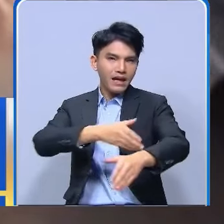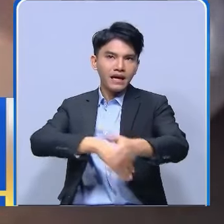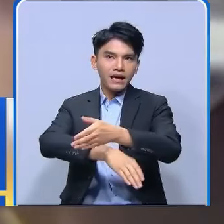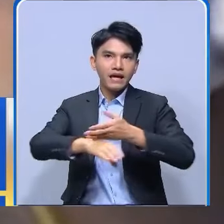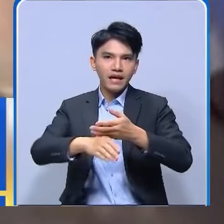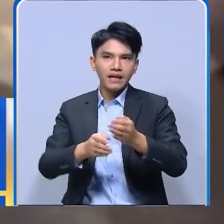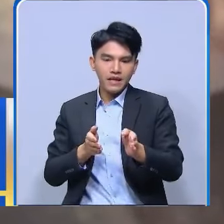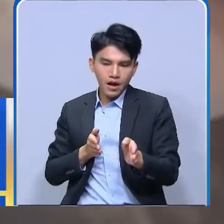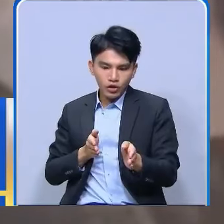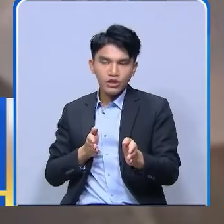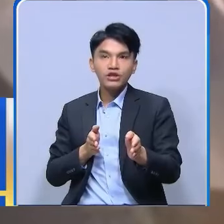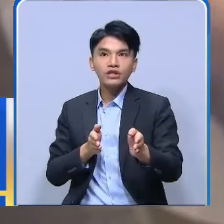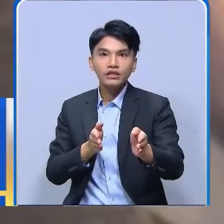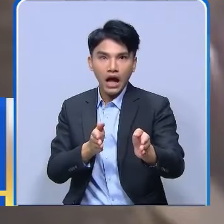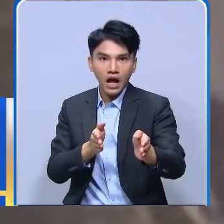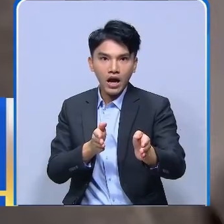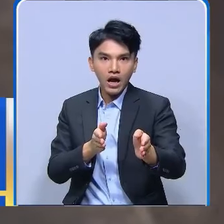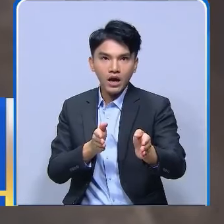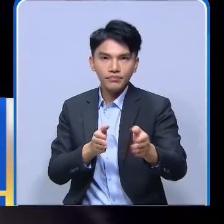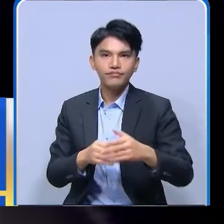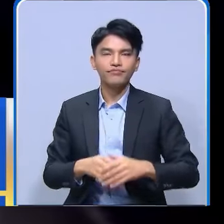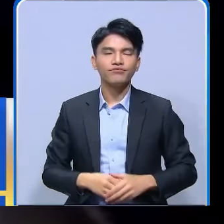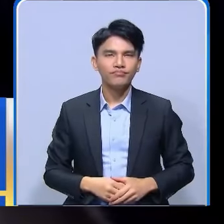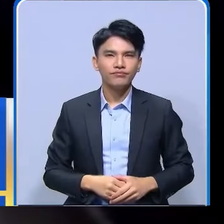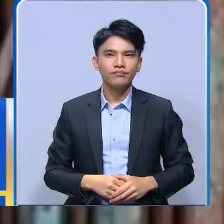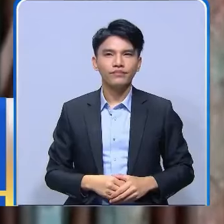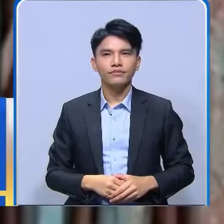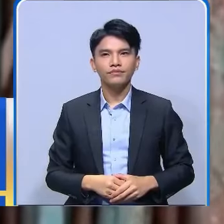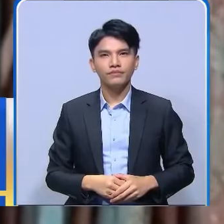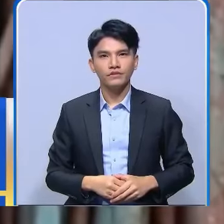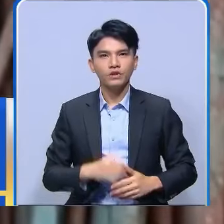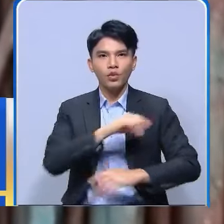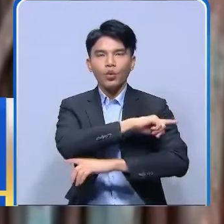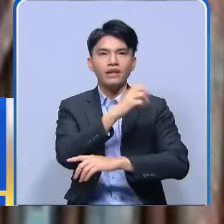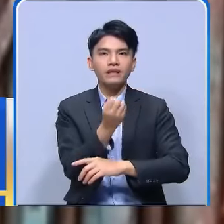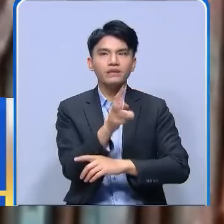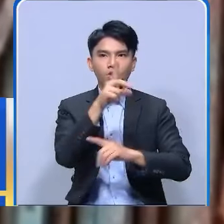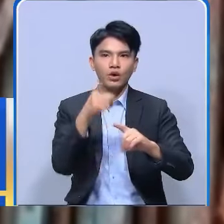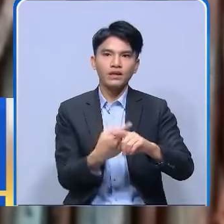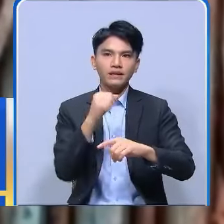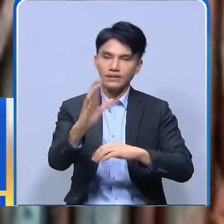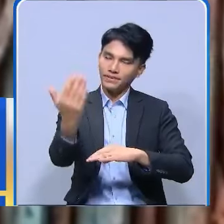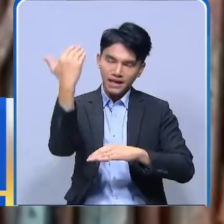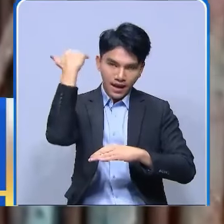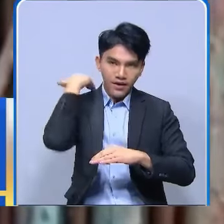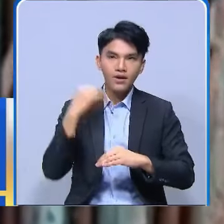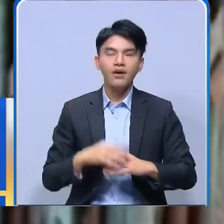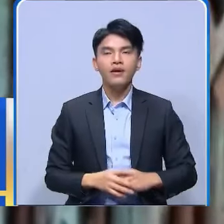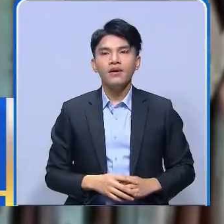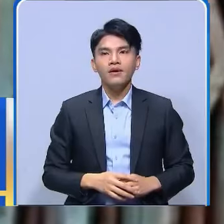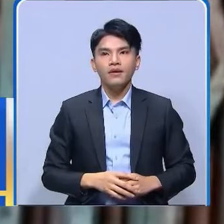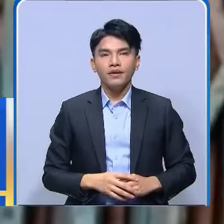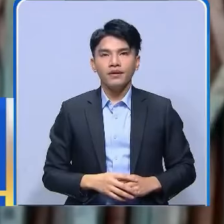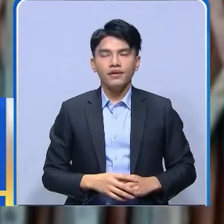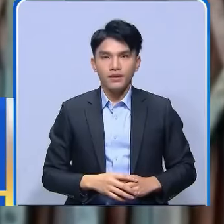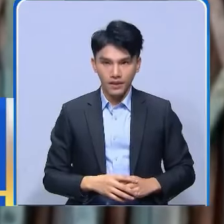ปแล้วก็มุ่งหน้าถนนสุนทรภู่ไปกันแบบนี้เหตุการณ์ที่เกิดขึ้นคืนวันที่12ตุลาคมที่ผ่านมานางสาวสุวรัตน์